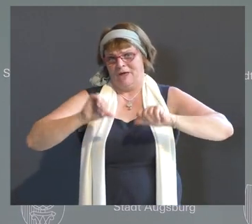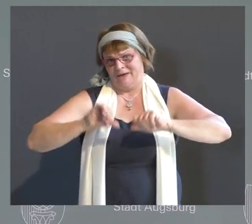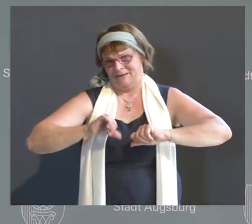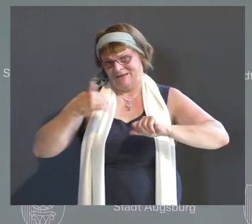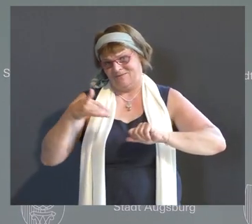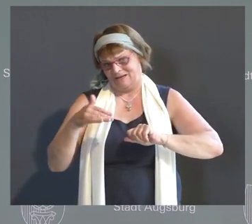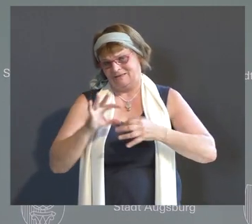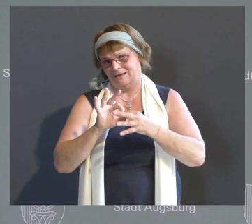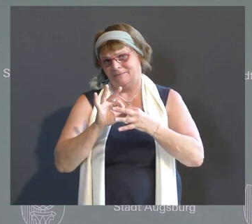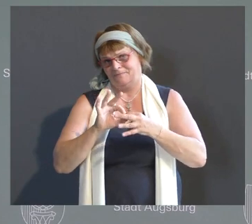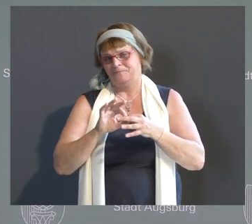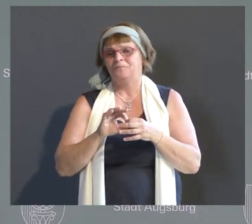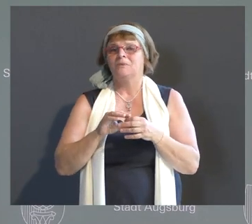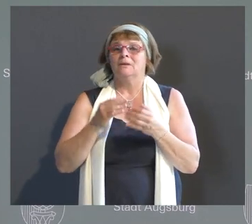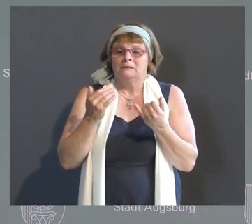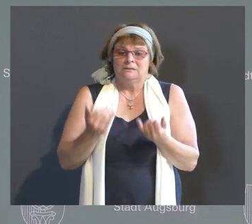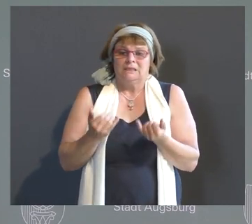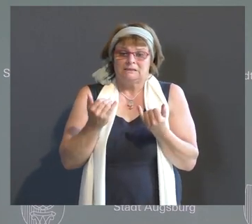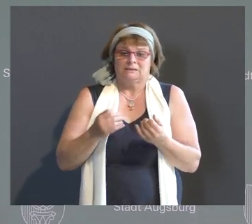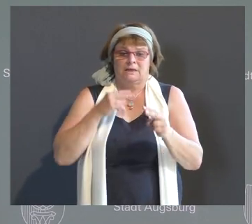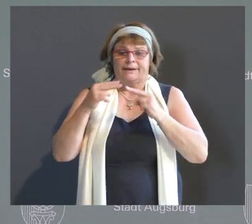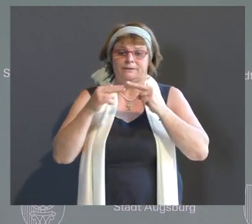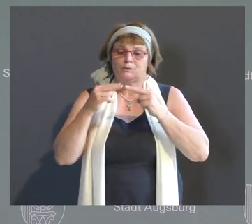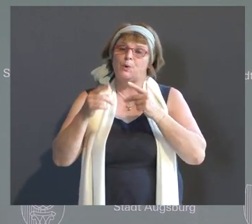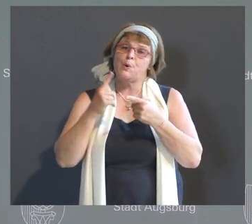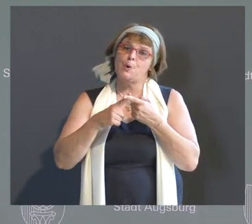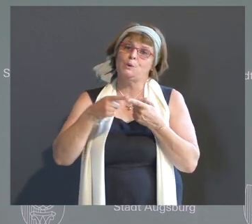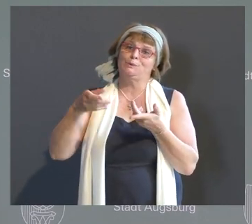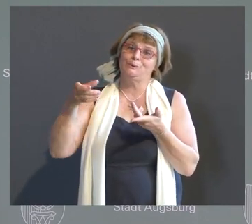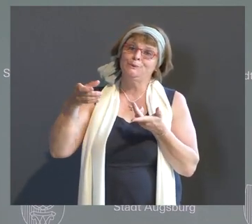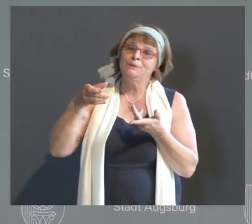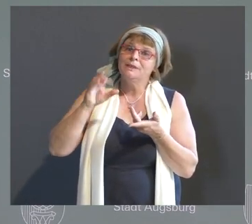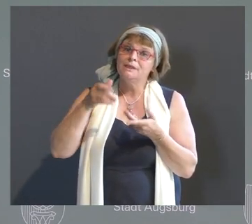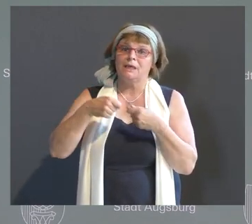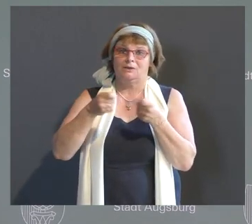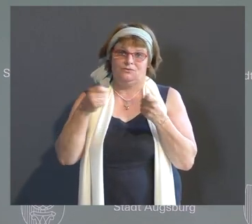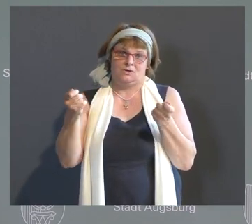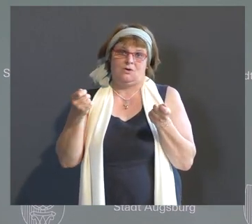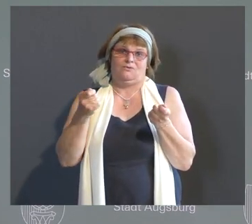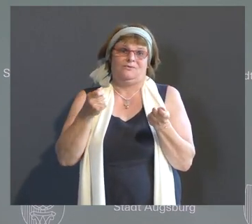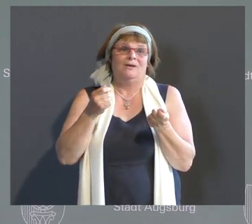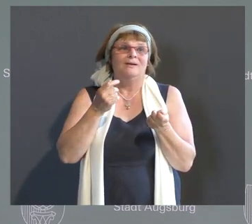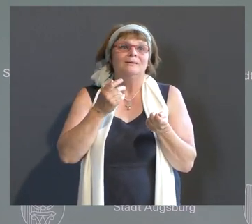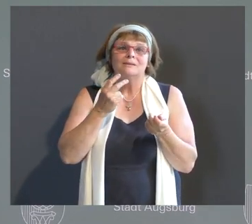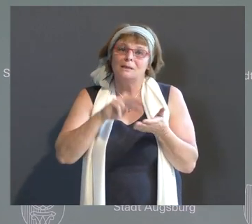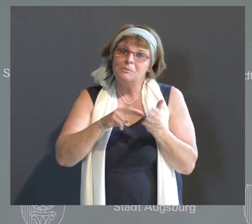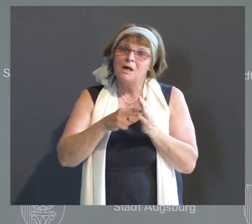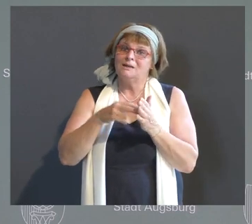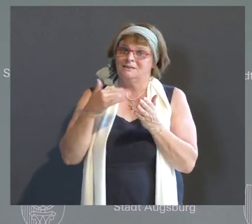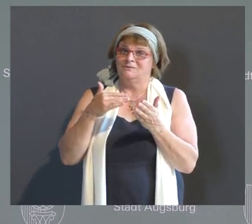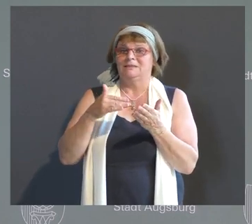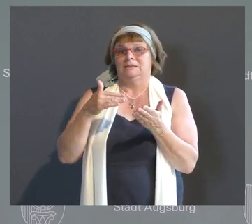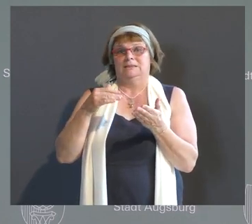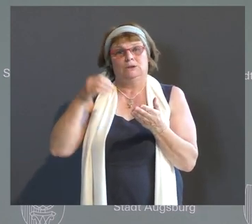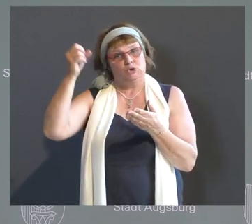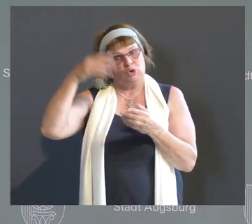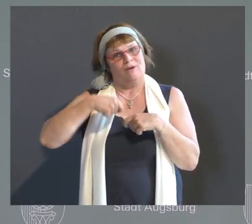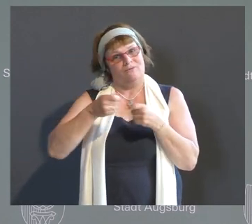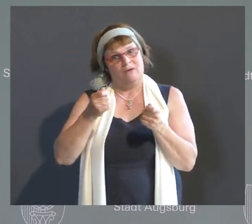gleichzeitig versucht sie auch mit uns gemeinsam, um uns allen einen schönen Sommer zu machen und zu bieten. Und jetzt